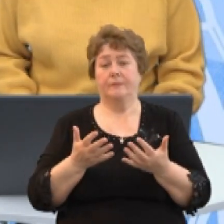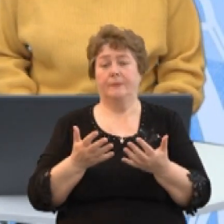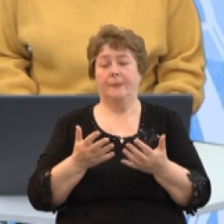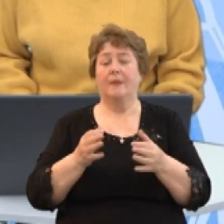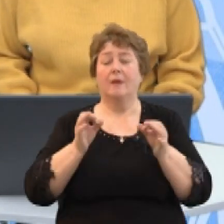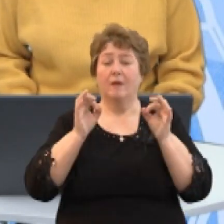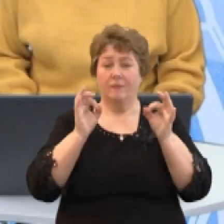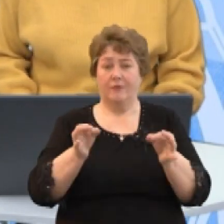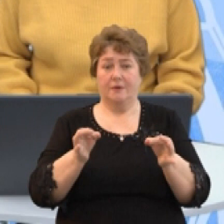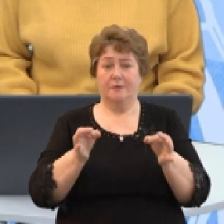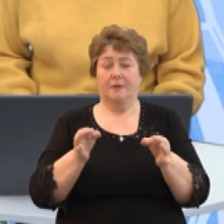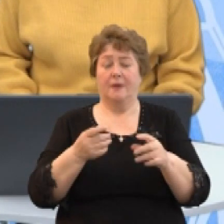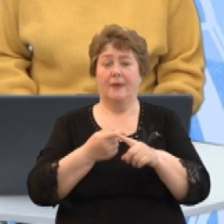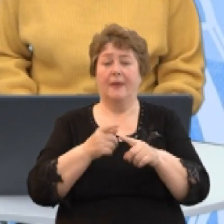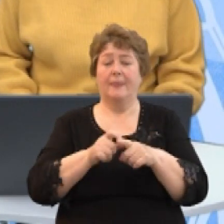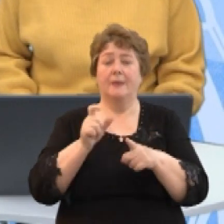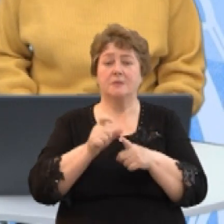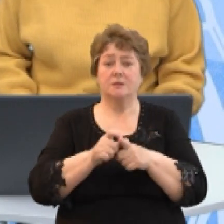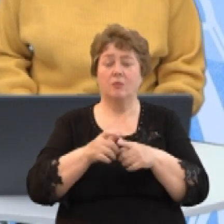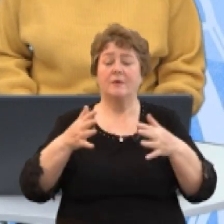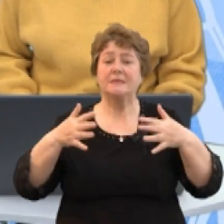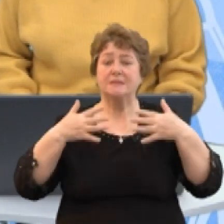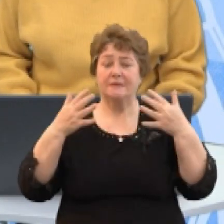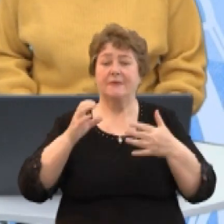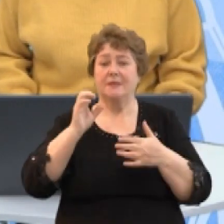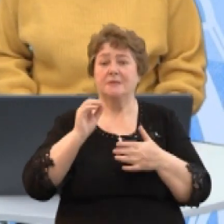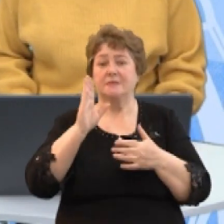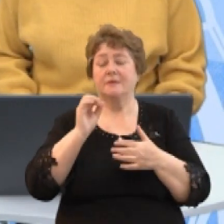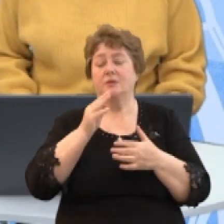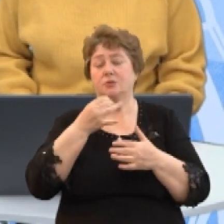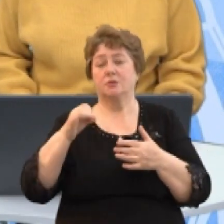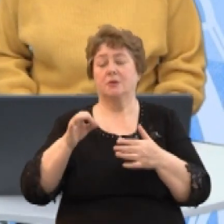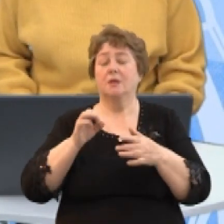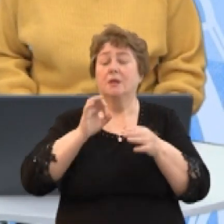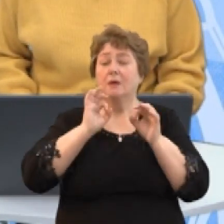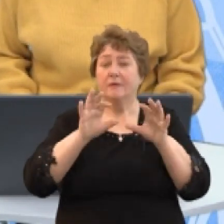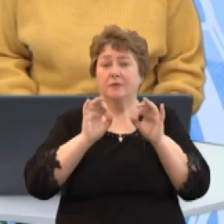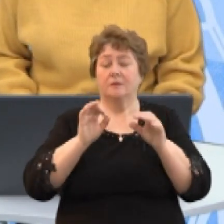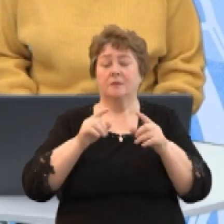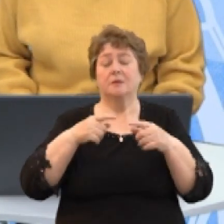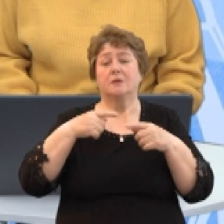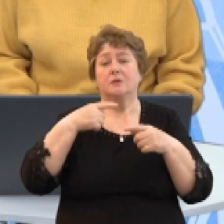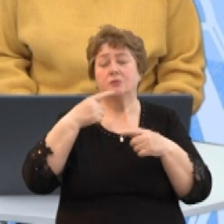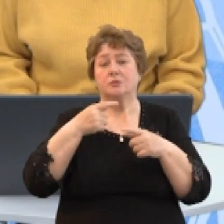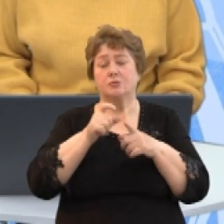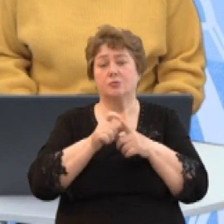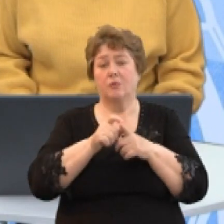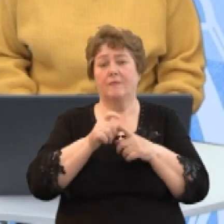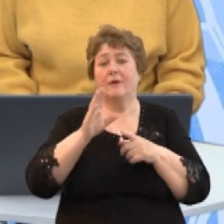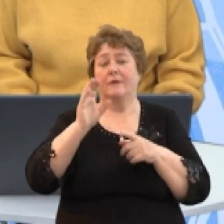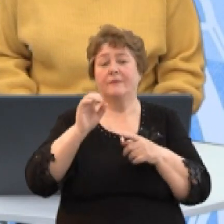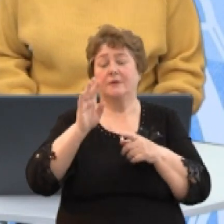совершенно верно это слово свежий она поясняет слова ветерок